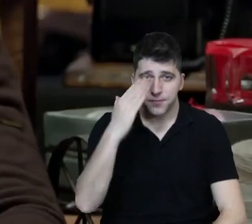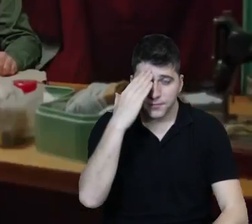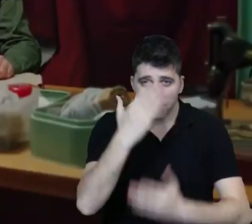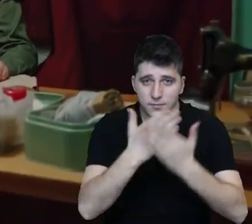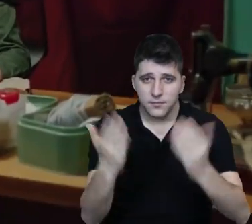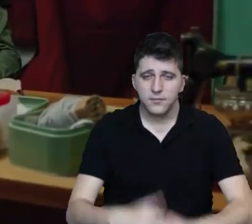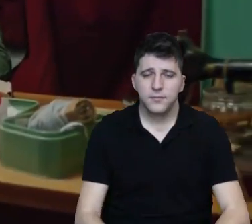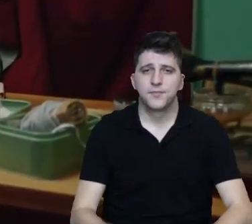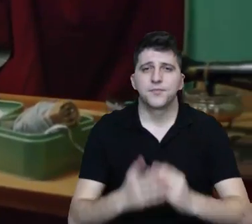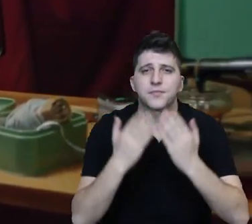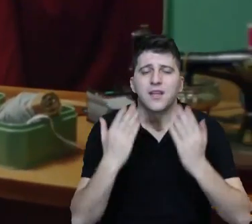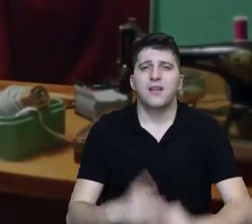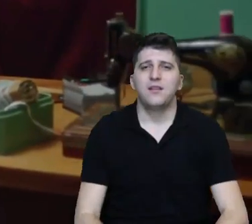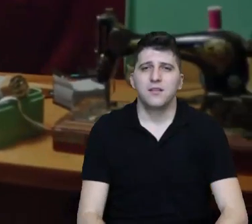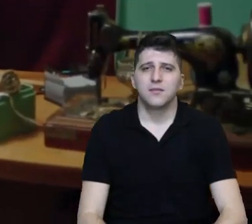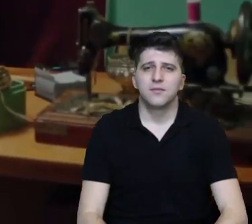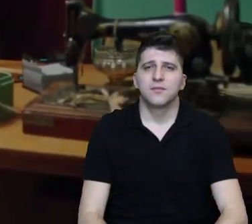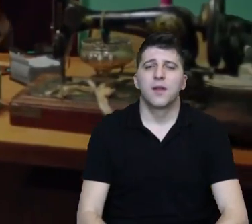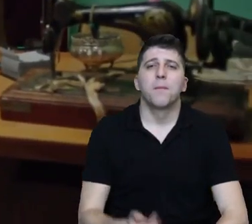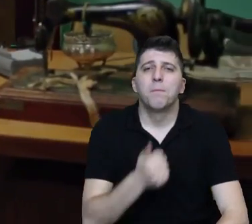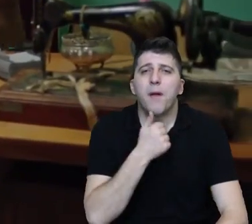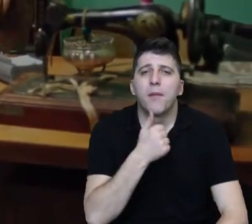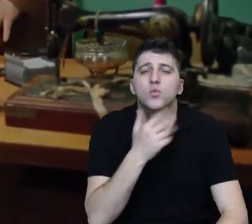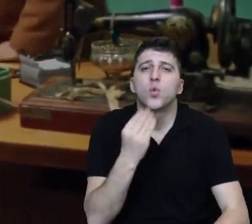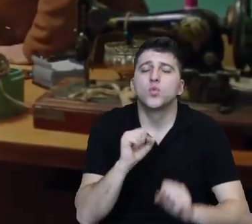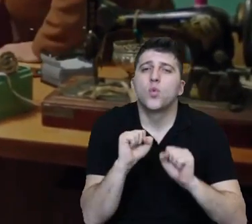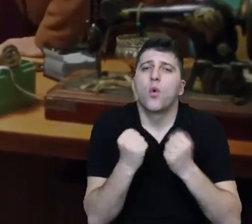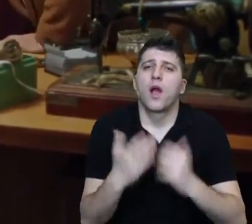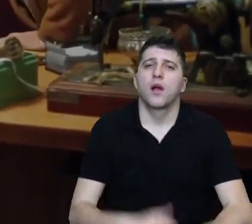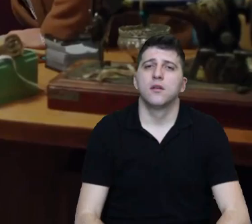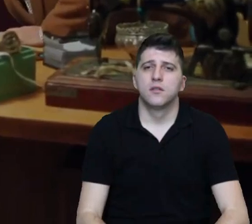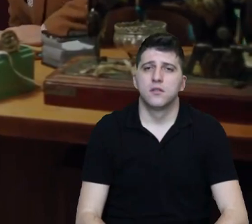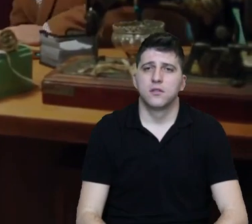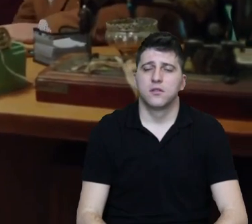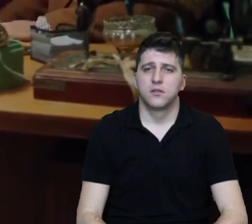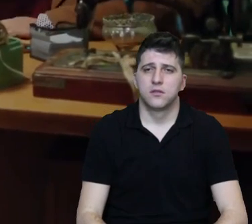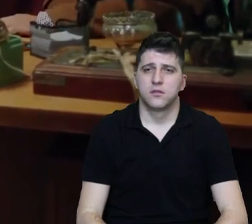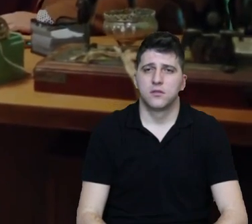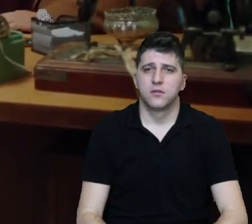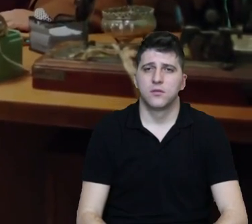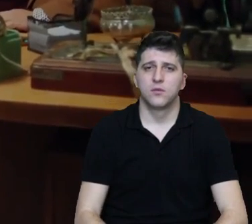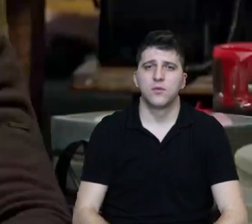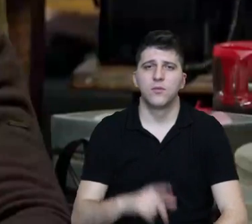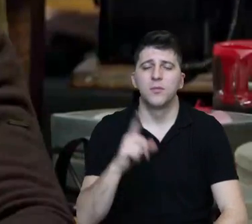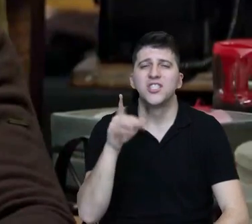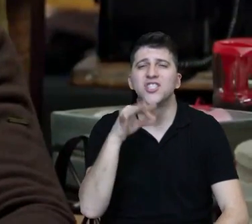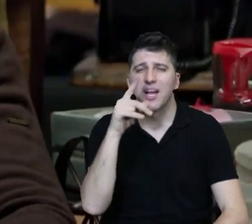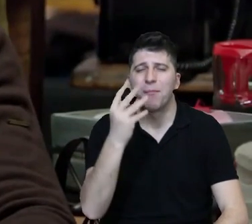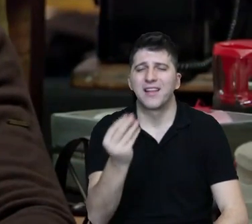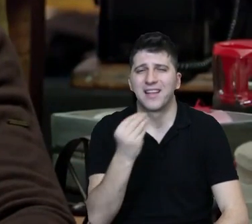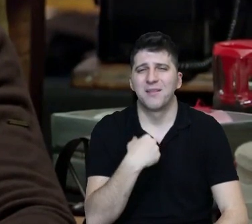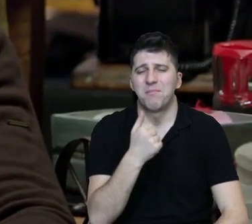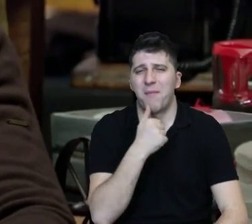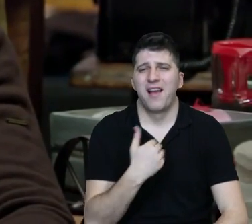Selamünaleyküm. Ya, oy baba. Baba çok soğuk ya. Bir bardak, o hayat otur, kurtaran çayından bir bardak içeceğim